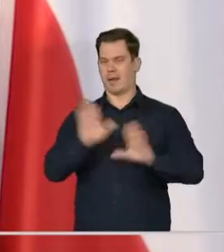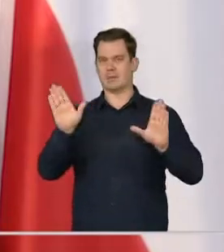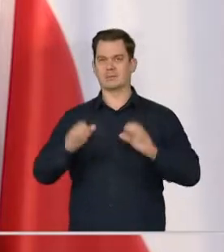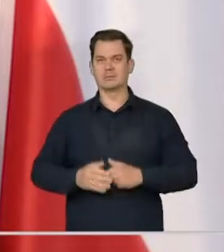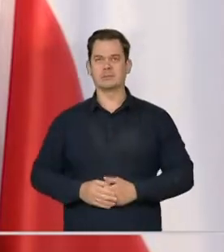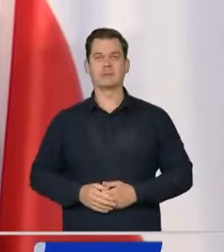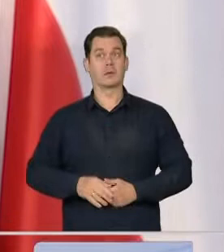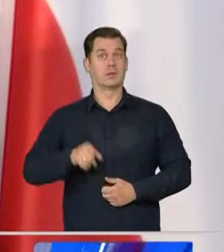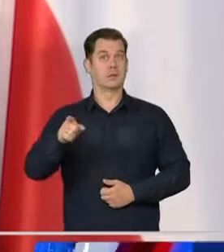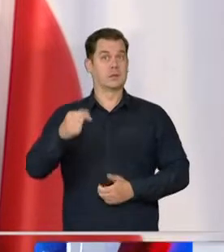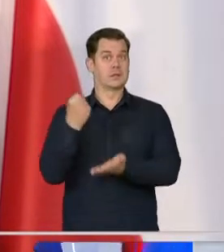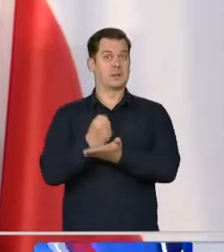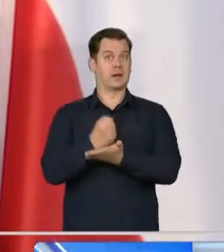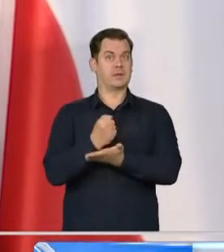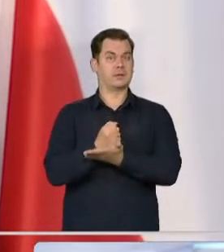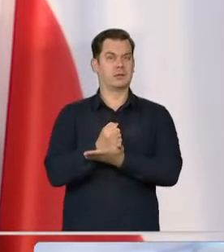jest kwestia